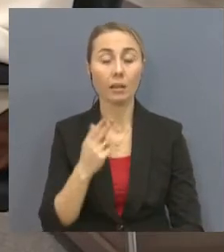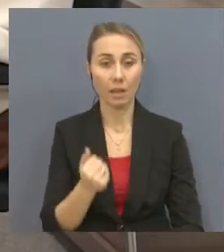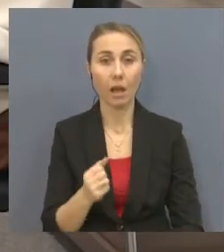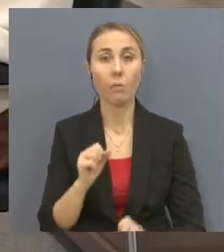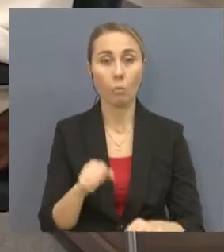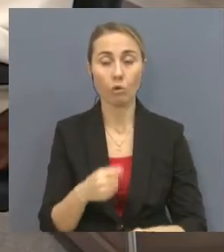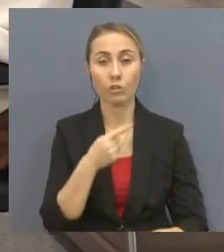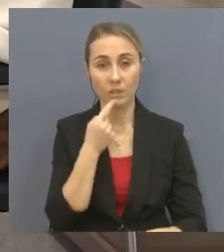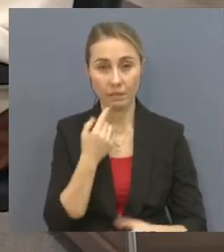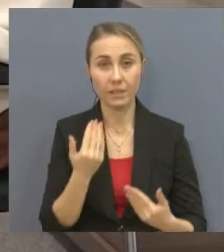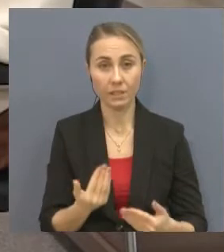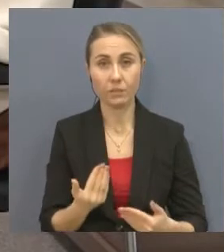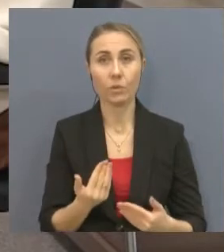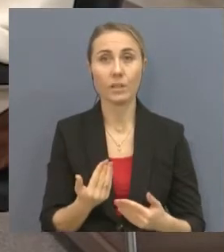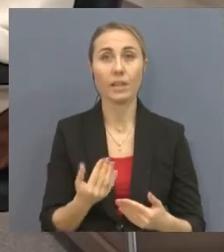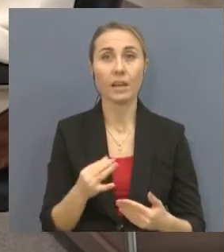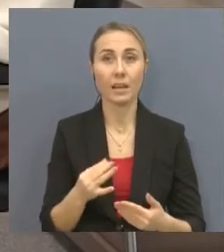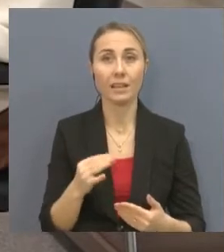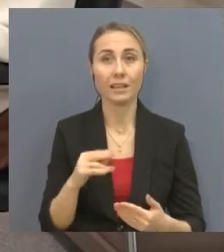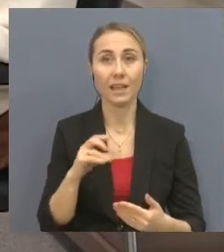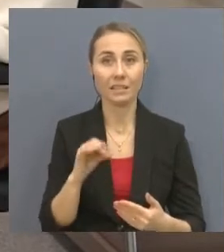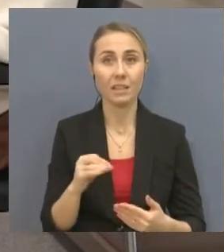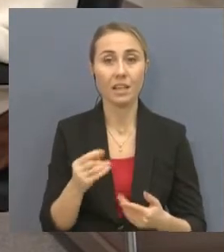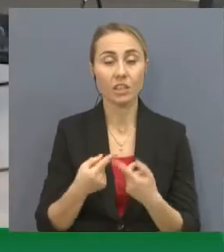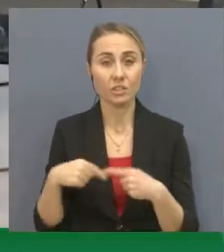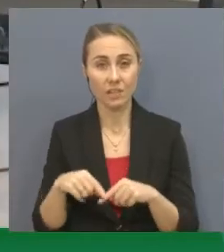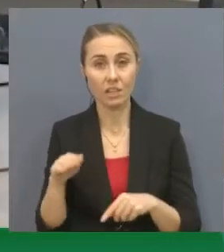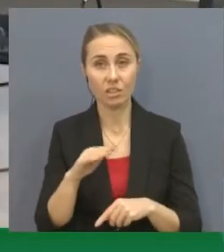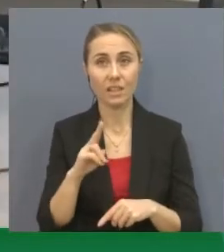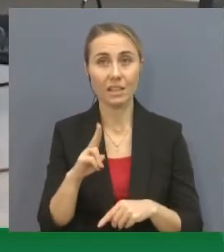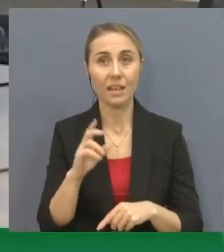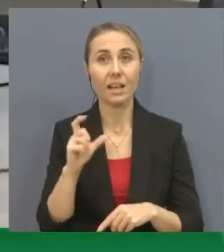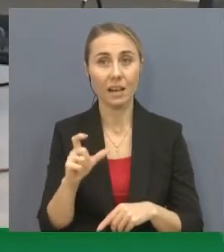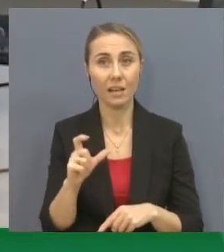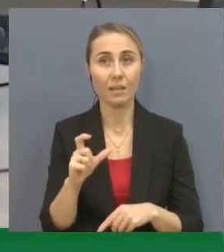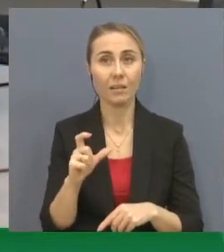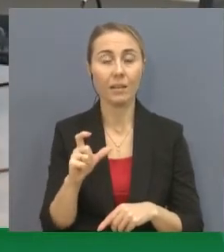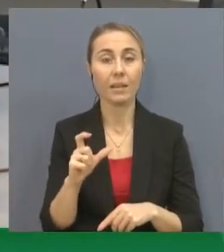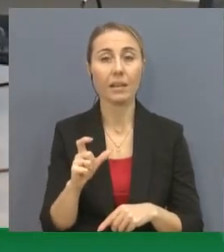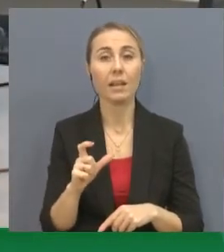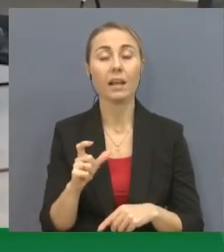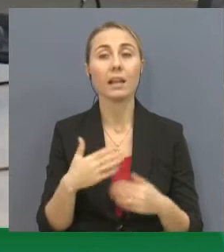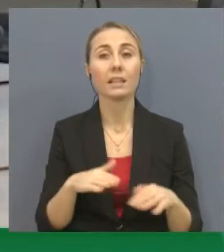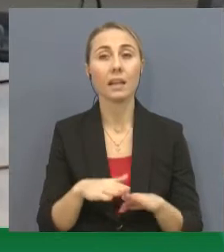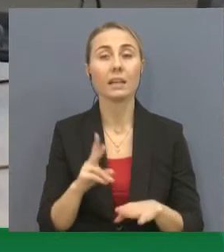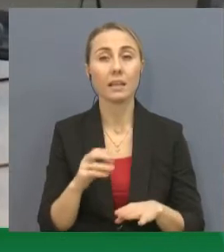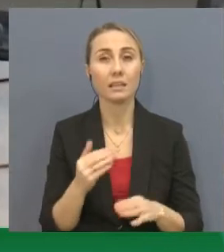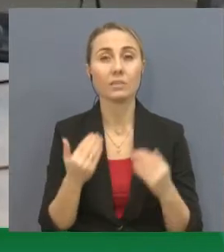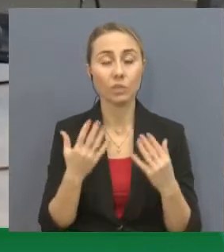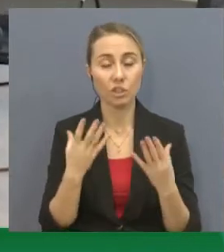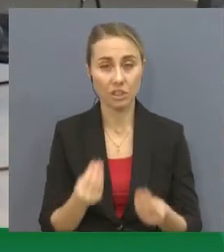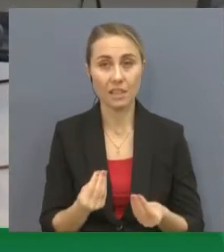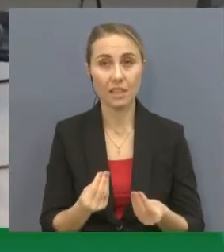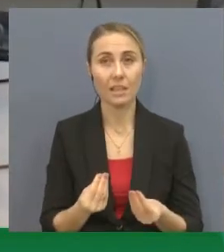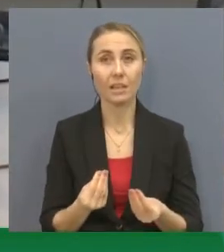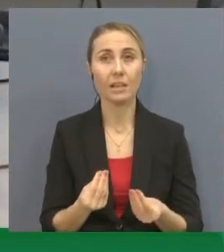можем сегодня говорить о трансформация сфере трансформация жкх так как на сегодняшний день очень